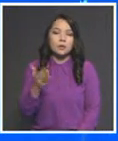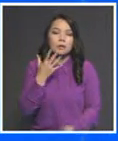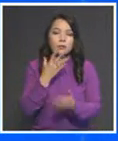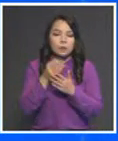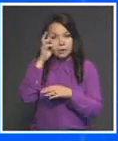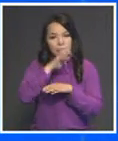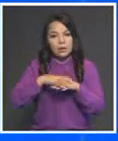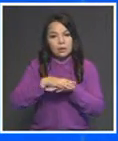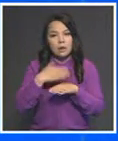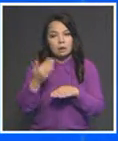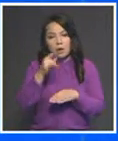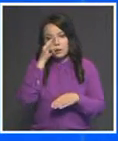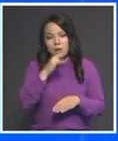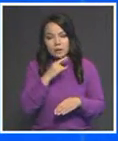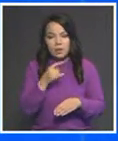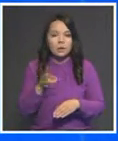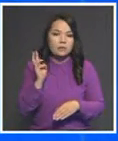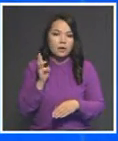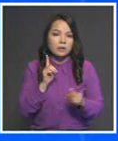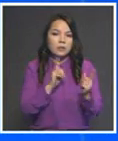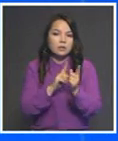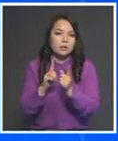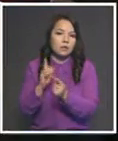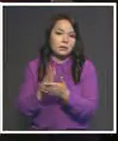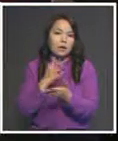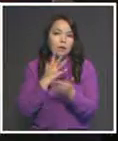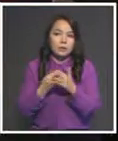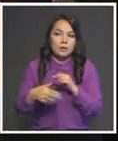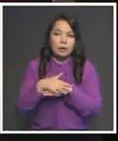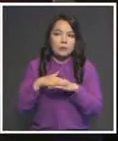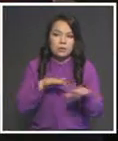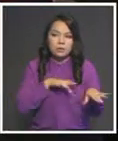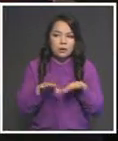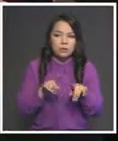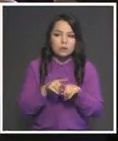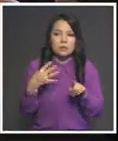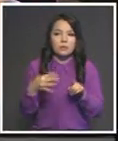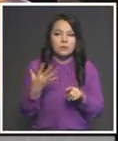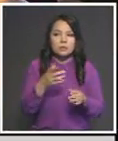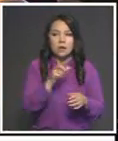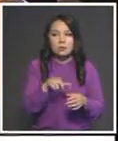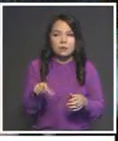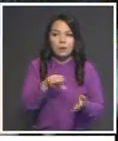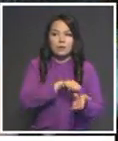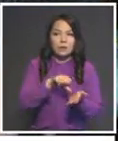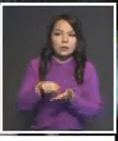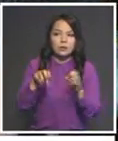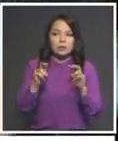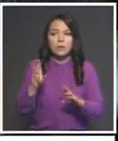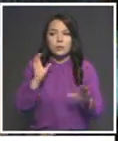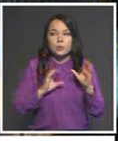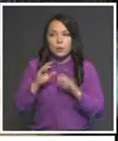елшілері қазақстандық жастармен кездесті. Жыл сайын бейресми форматта өтетін іс-шараға 45 адам қатысты. Оның ішінде